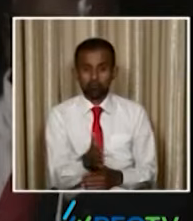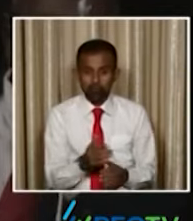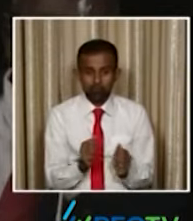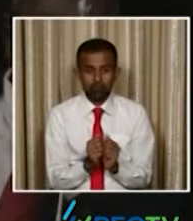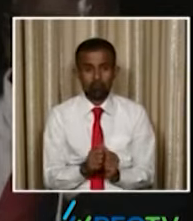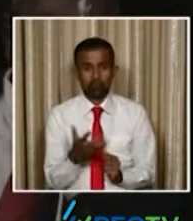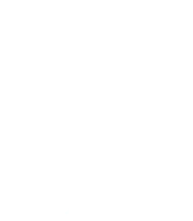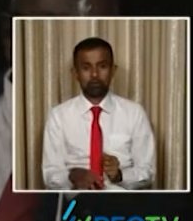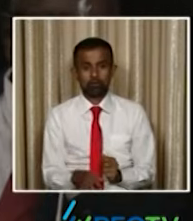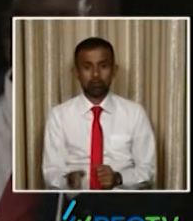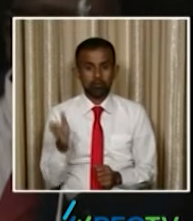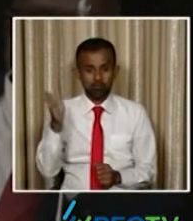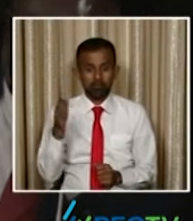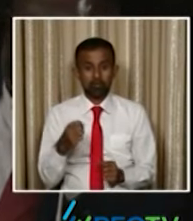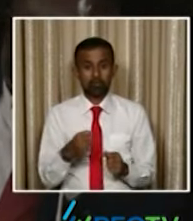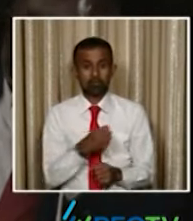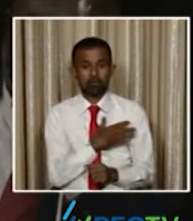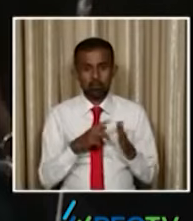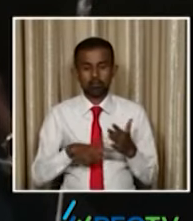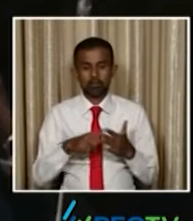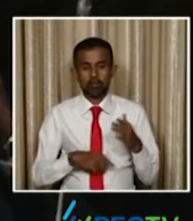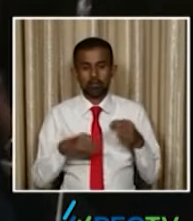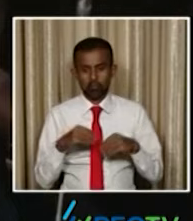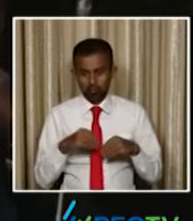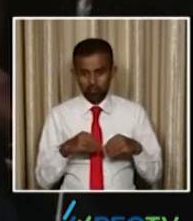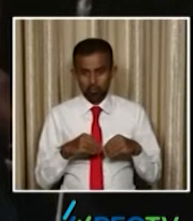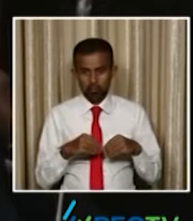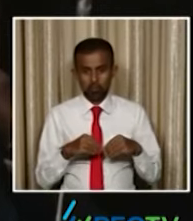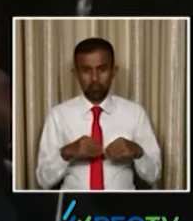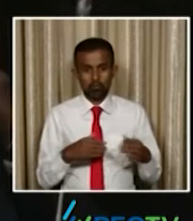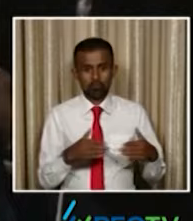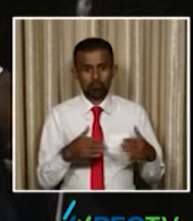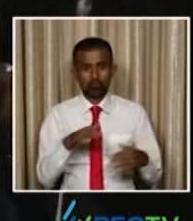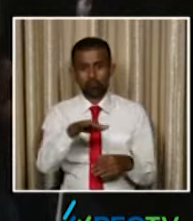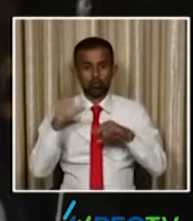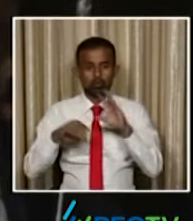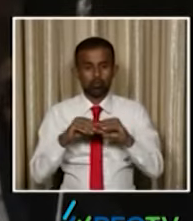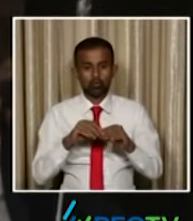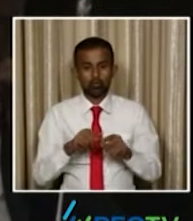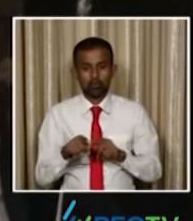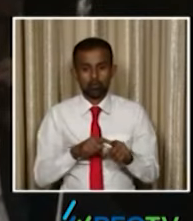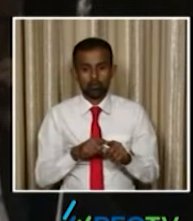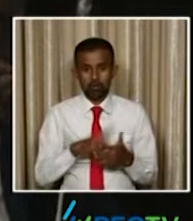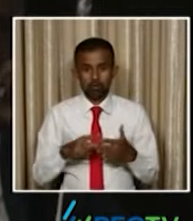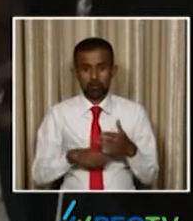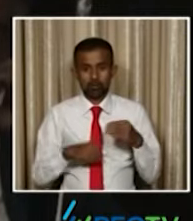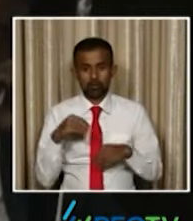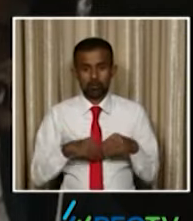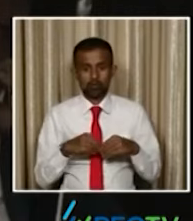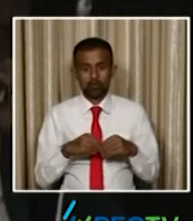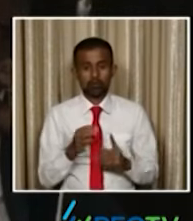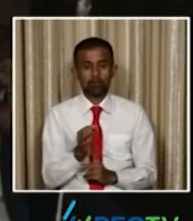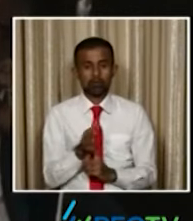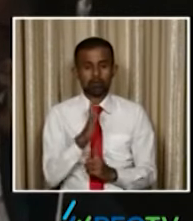කර කර මේගොල්ලෝ තමයි ගෝඨාව ගෙදර යවන මුල් වැඩ ටික කළේ. තපල් ඡන්දේ විවිධ ප්‍රදේශ වලින් එන තොරතුරුත් එක්ක ඒ නිහඬ ඡන්දයෙන්